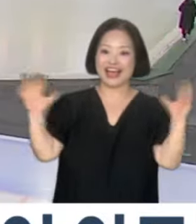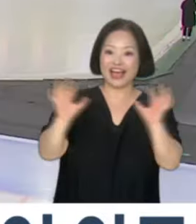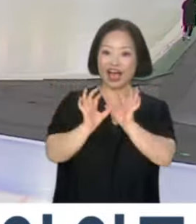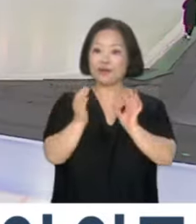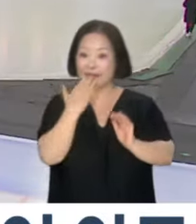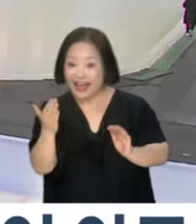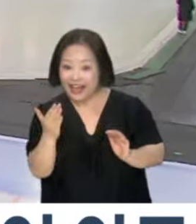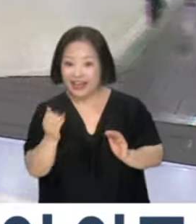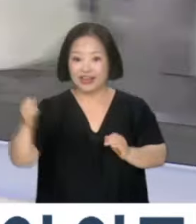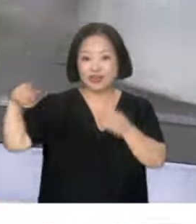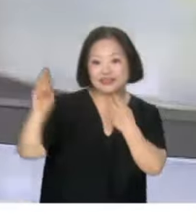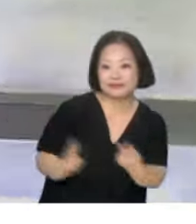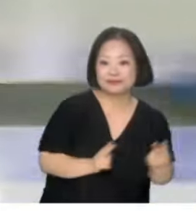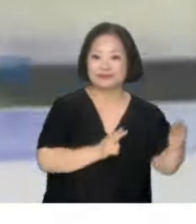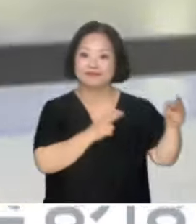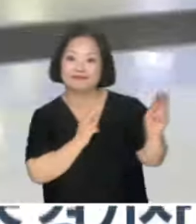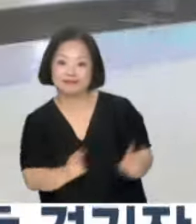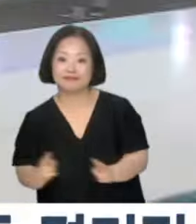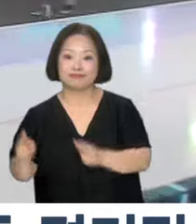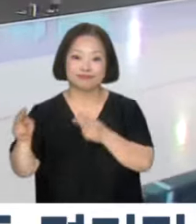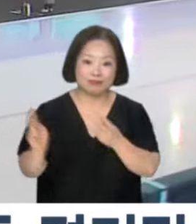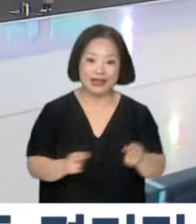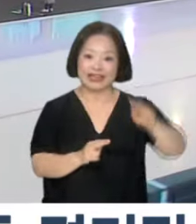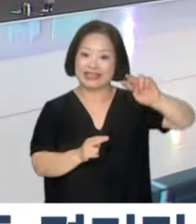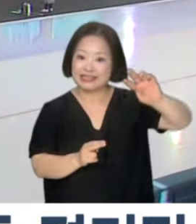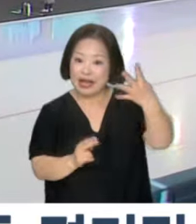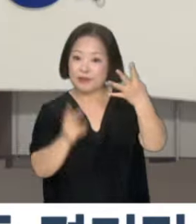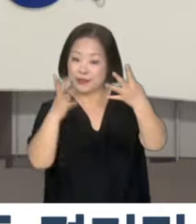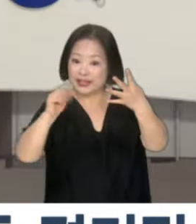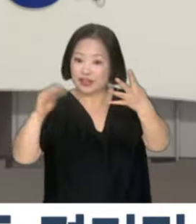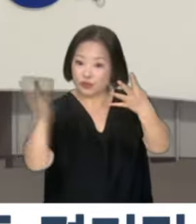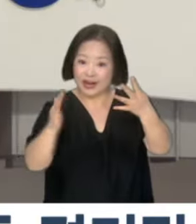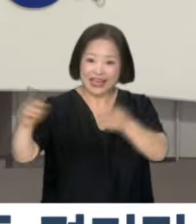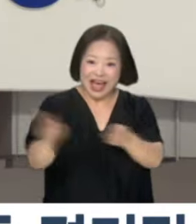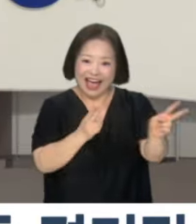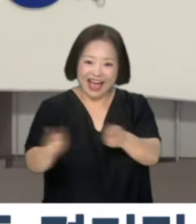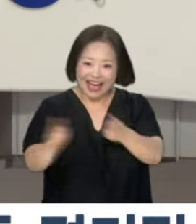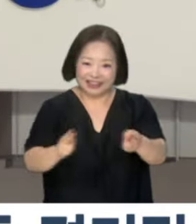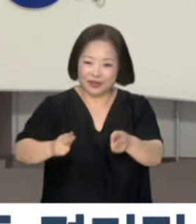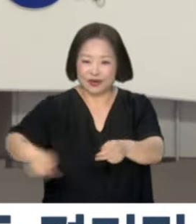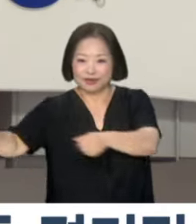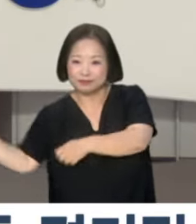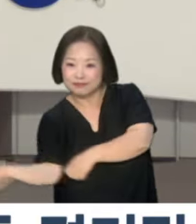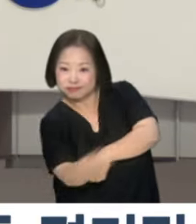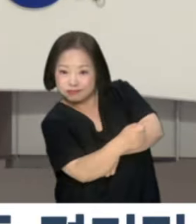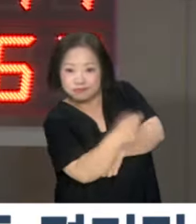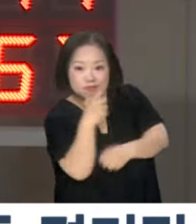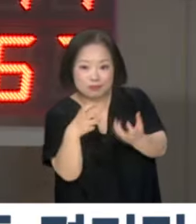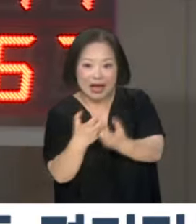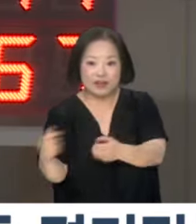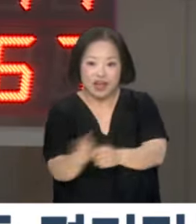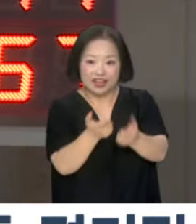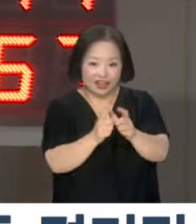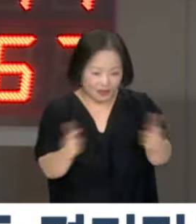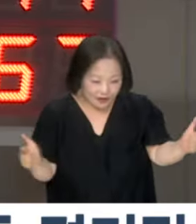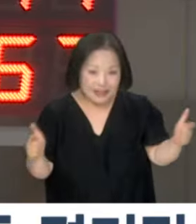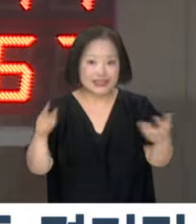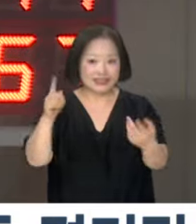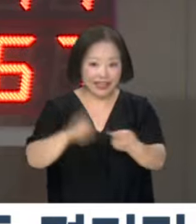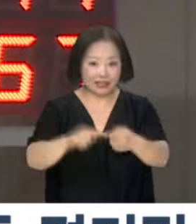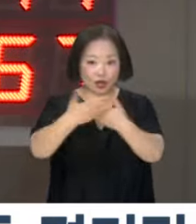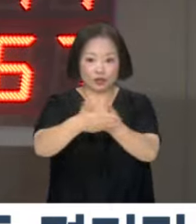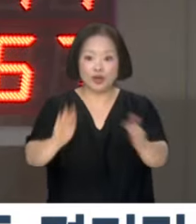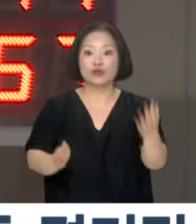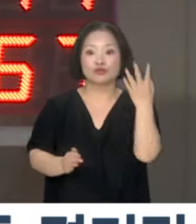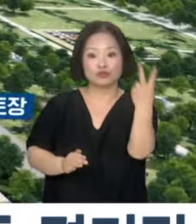내부에는 스피드 스케이팅을 위한 400m 트랙과 쇼트트랙 아이스키 같은 빙상 스포츠를 위한 보조 링크 두개가